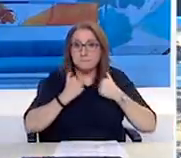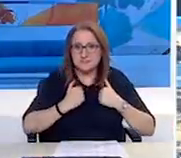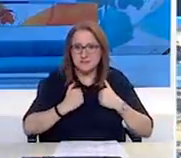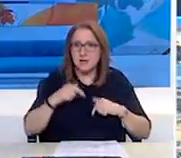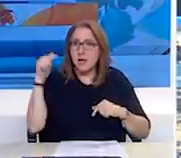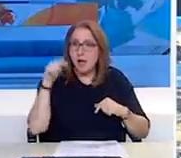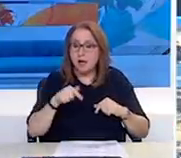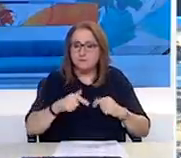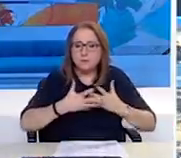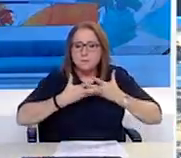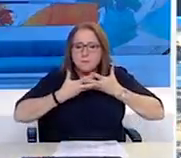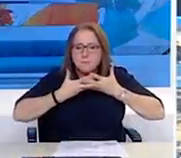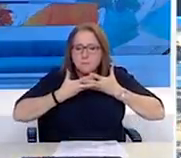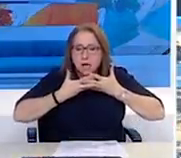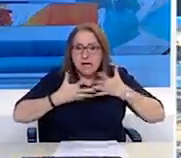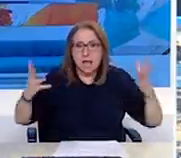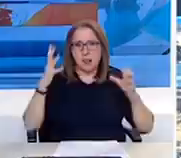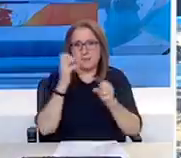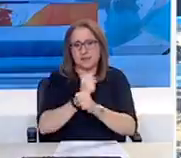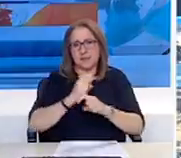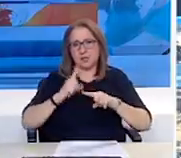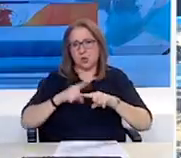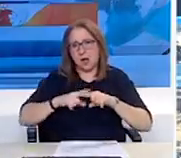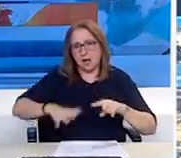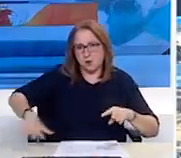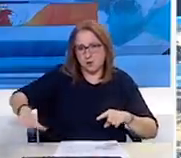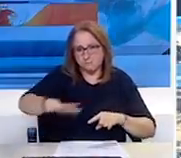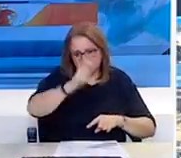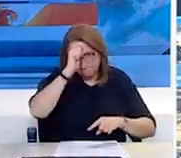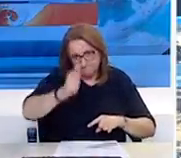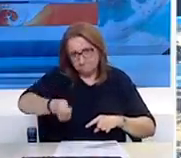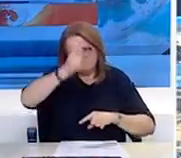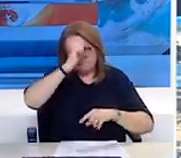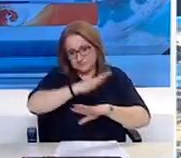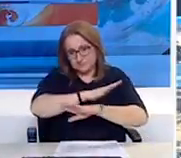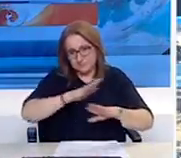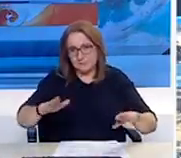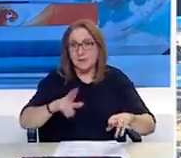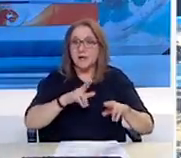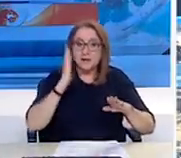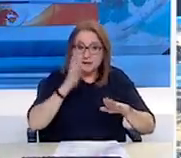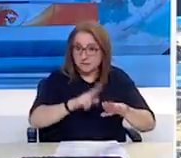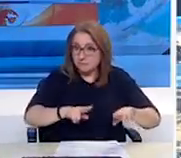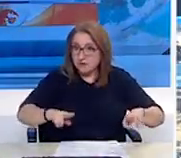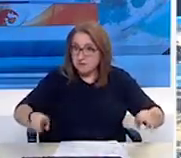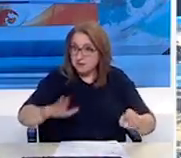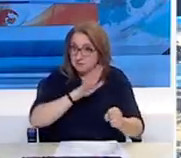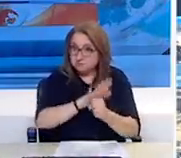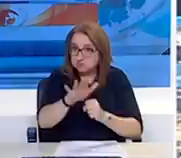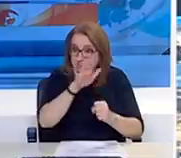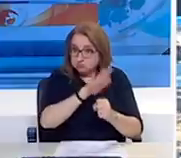που ζήσαμε εδώ. Ο αριθμός των νοσηλευωμένων, η επάρκεια των κλινών ΜΕΘ, η επάρκεια